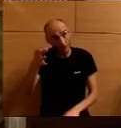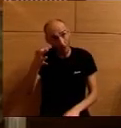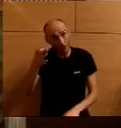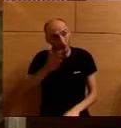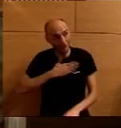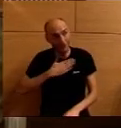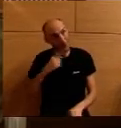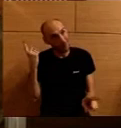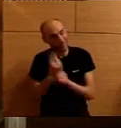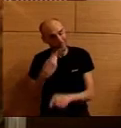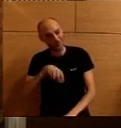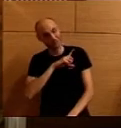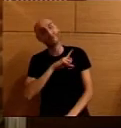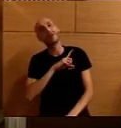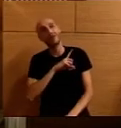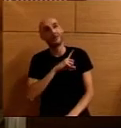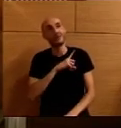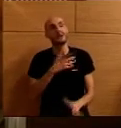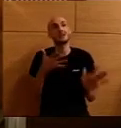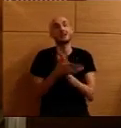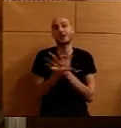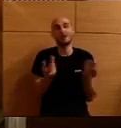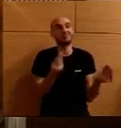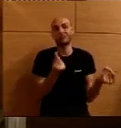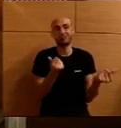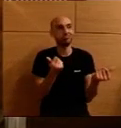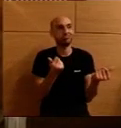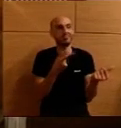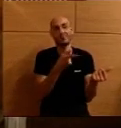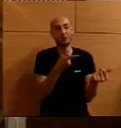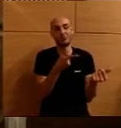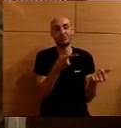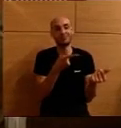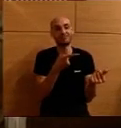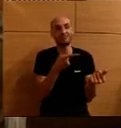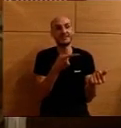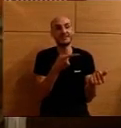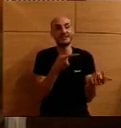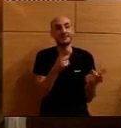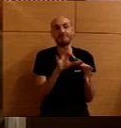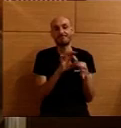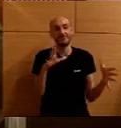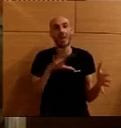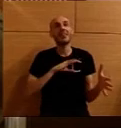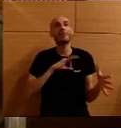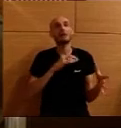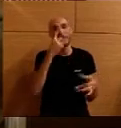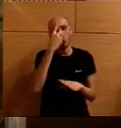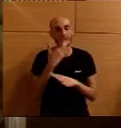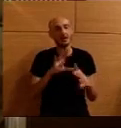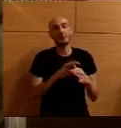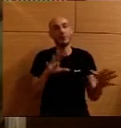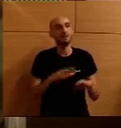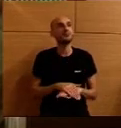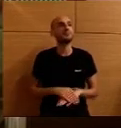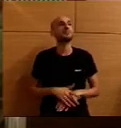l'oposició, doncs és que vostè està així de pas. I a mi em pareix molt bé que vostè se fixi, però jo sols vaig acabar per dir-li